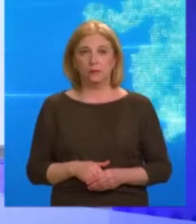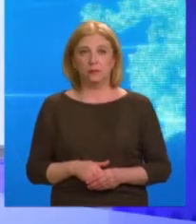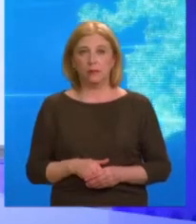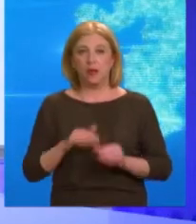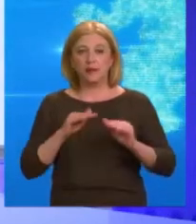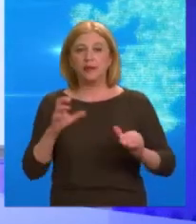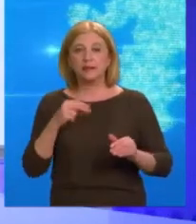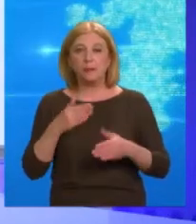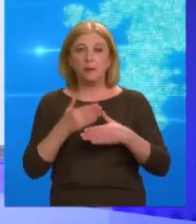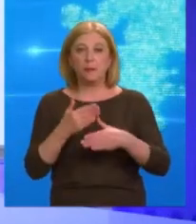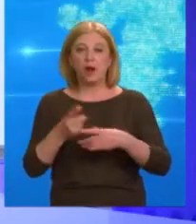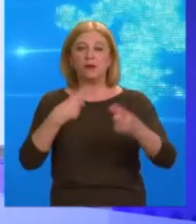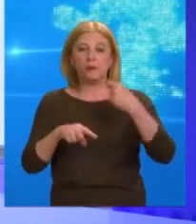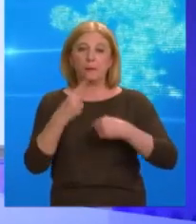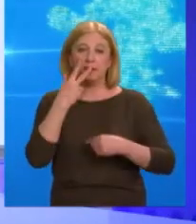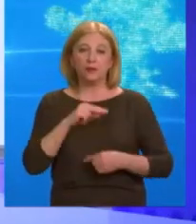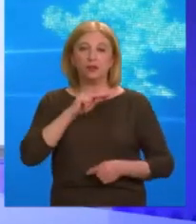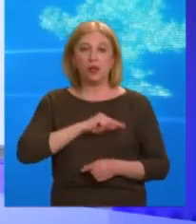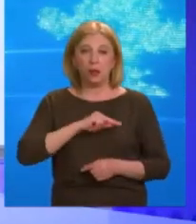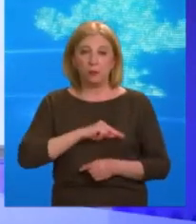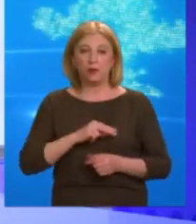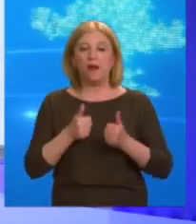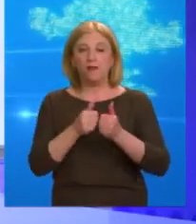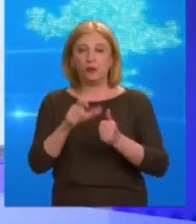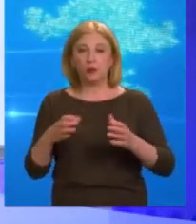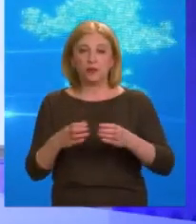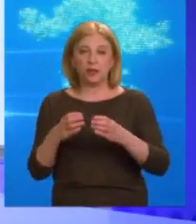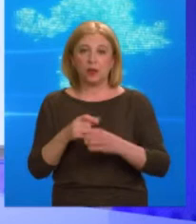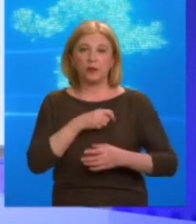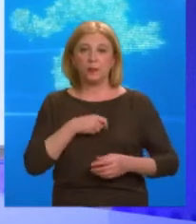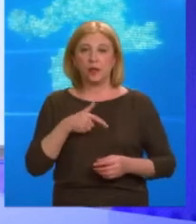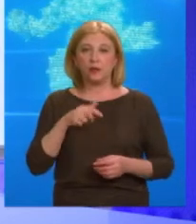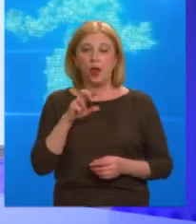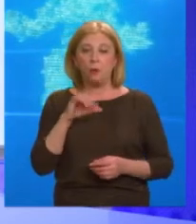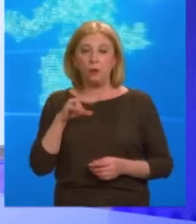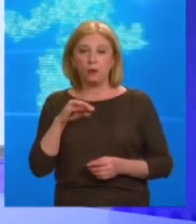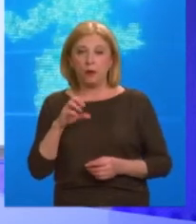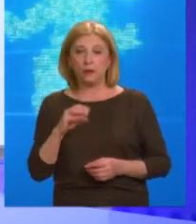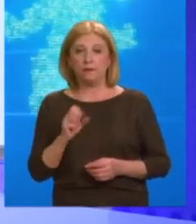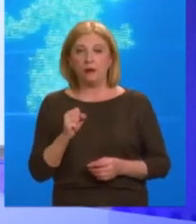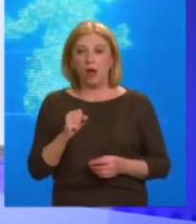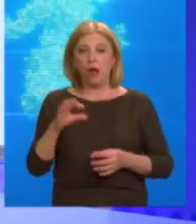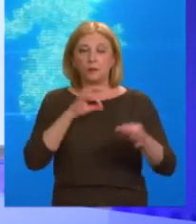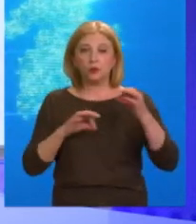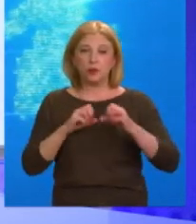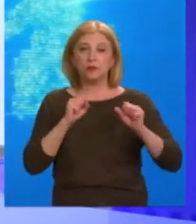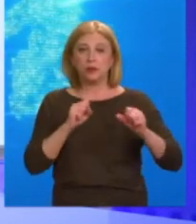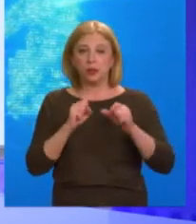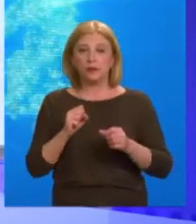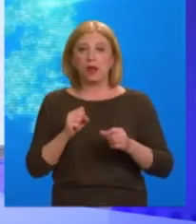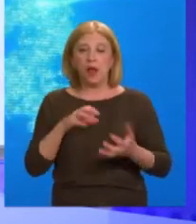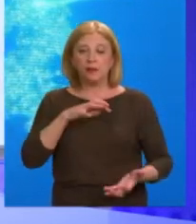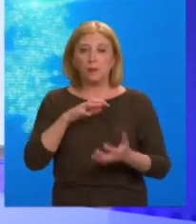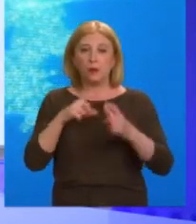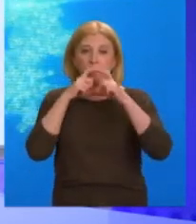Детским садам помогают вернуться к привычной работе. Волонтерские отряды депутата Госдумы Владимира Бурматова передали учреждениям защитные наборы,